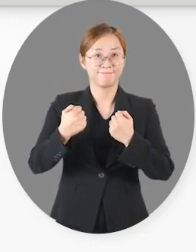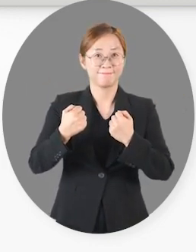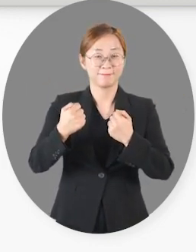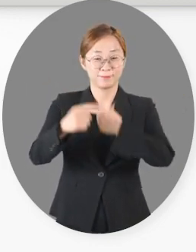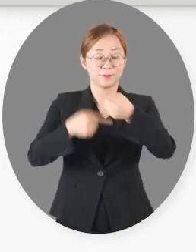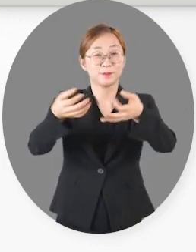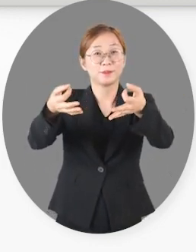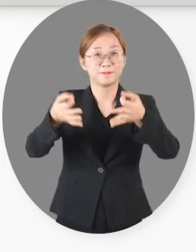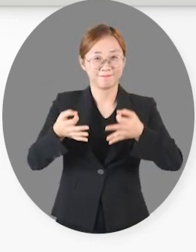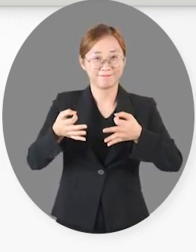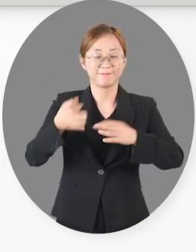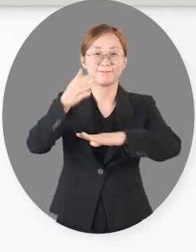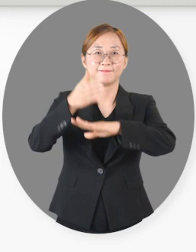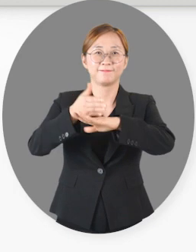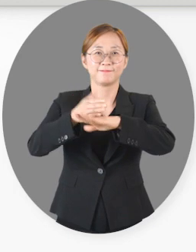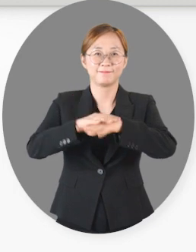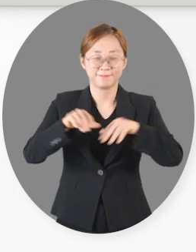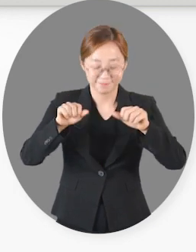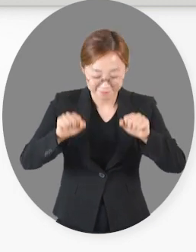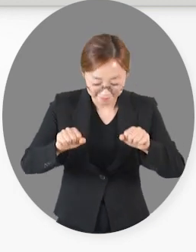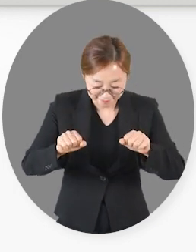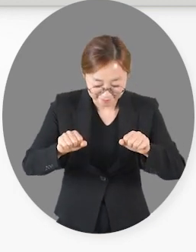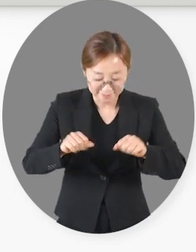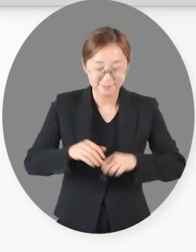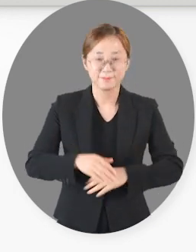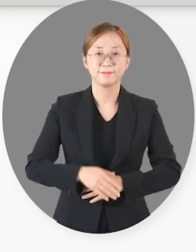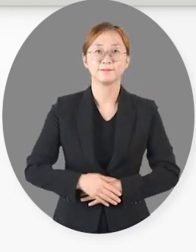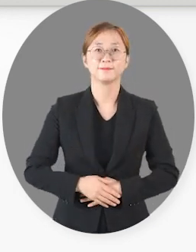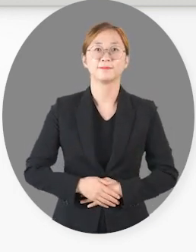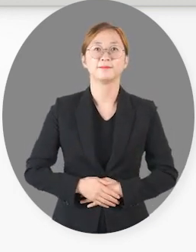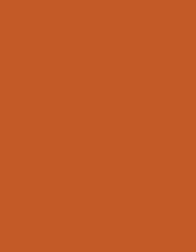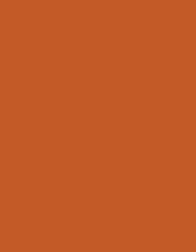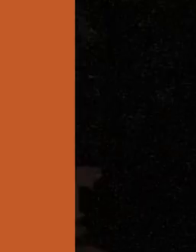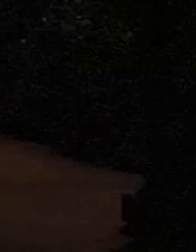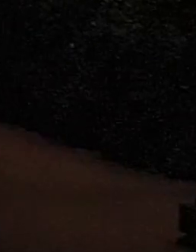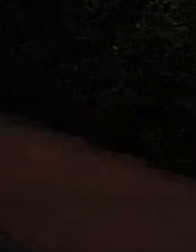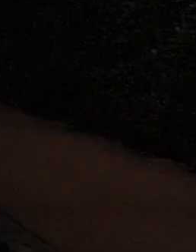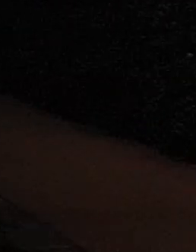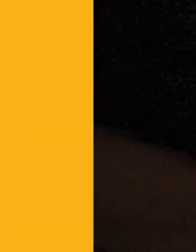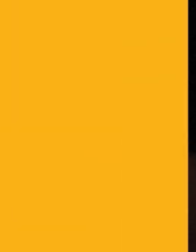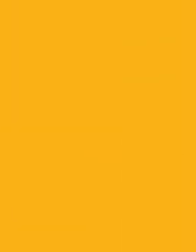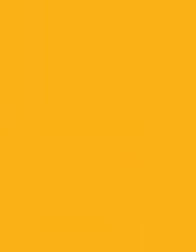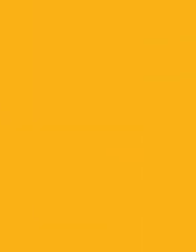보내시기 바랍니다. 함께해 주신 시민 여러분 고맙습니다.